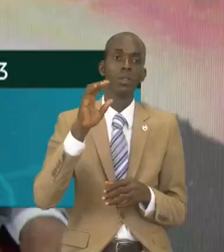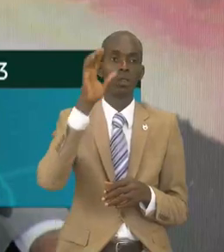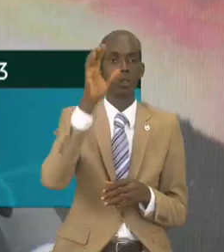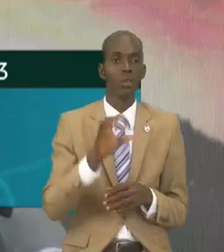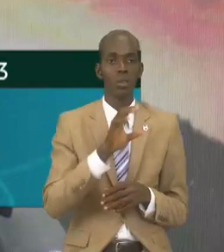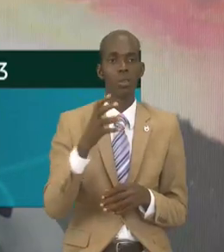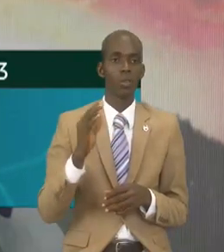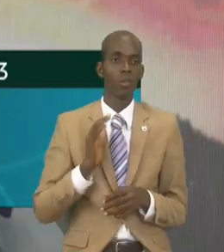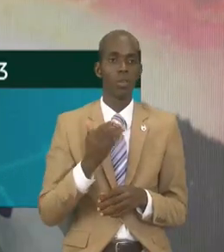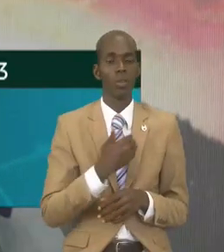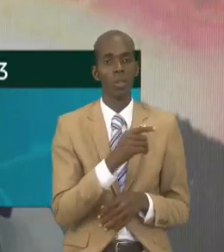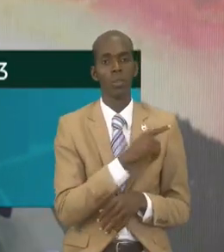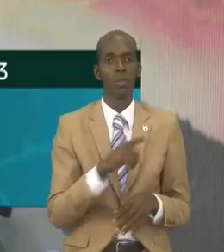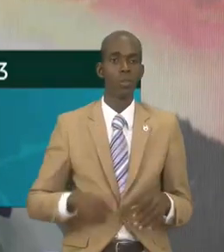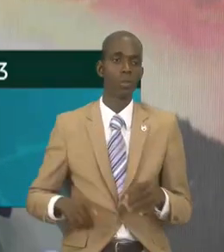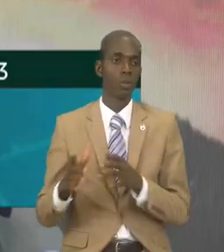Seigneur Jésus-Christ,